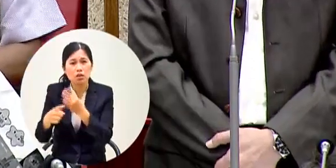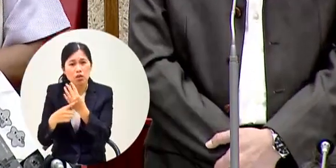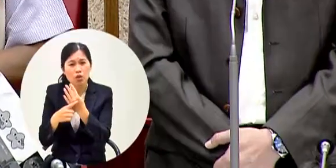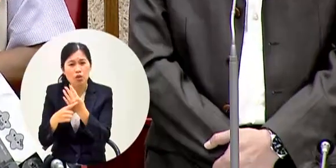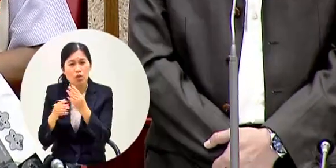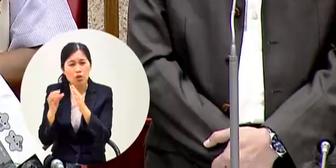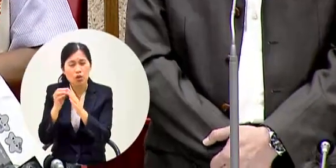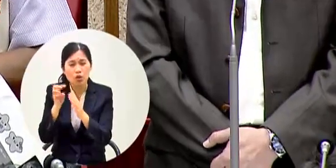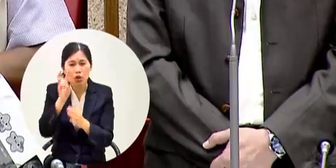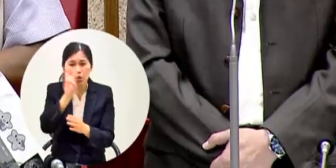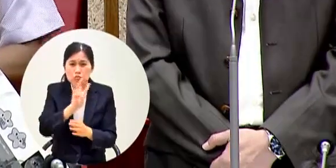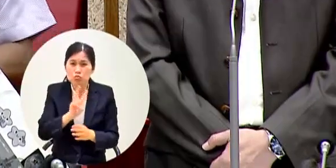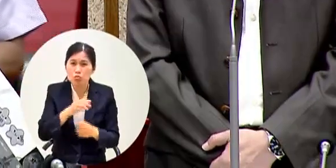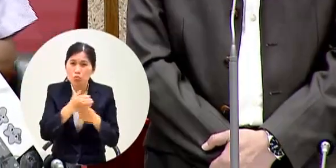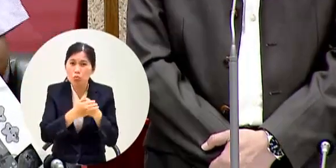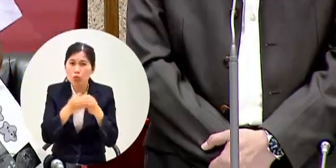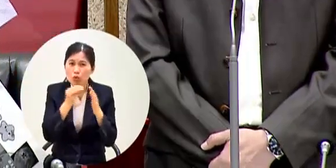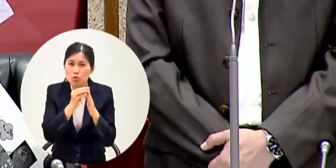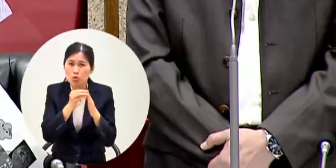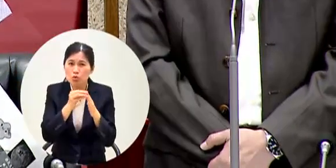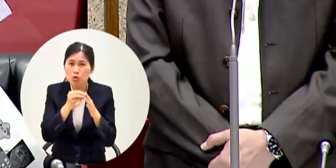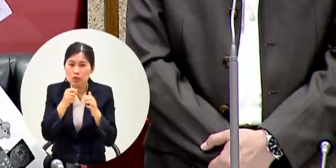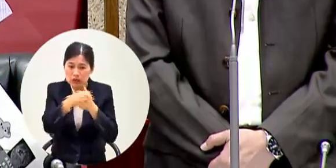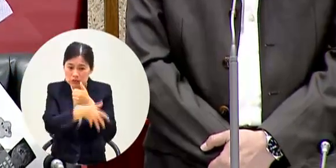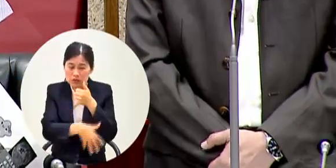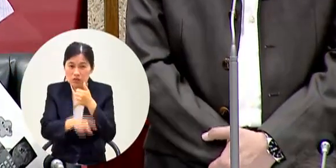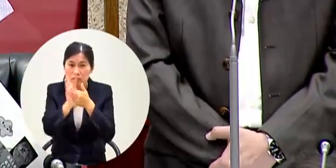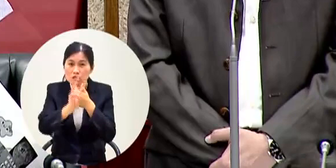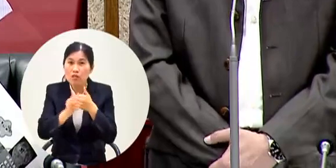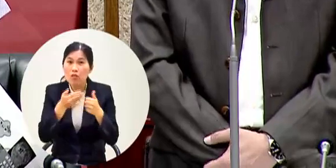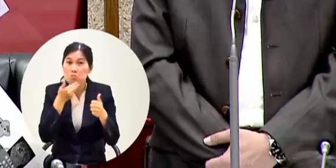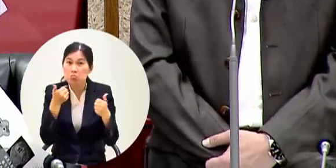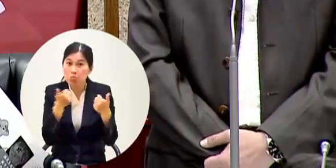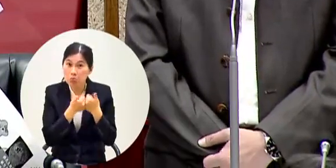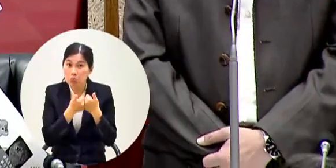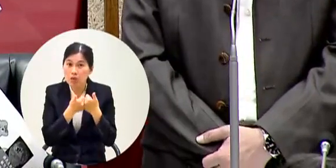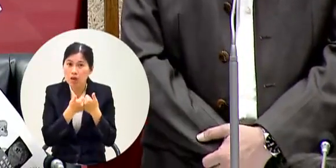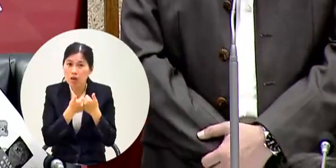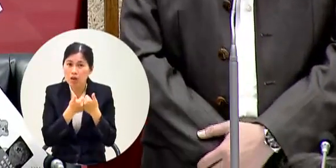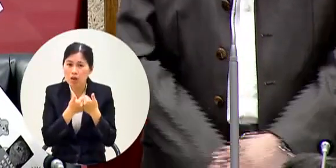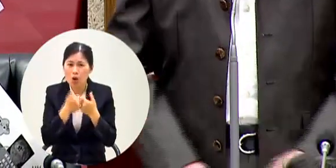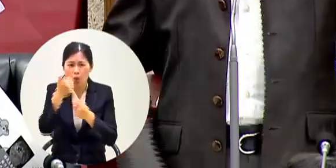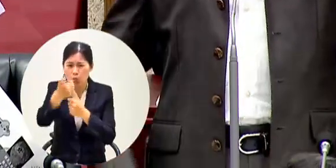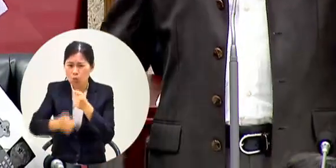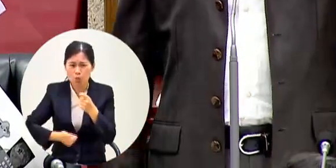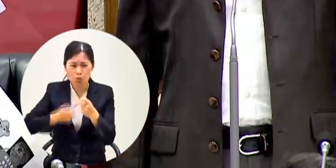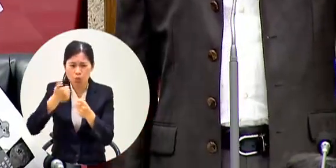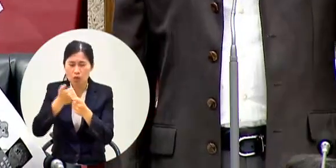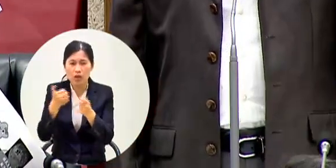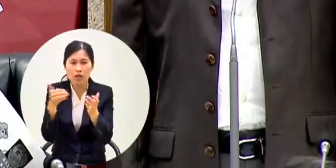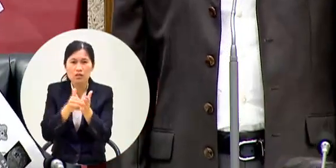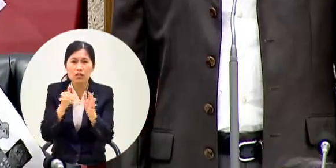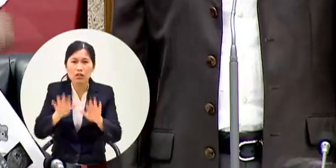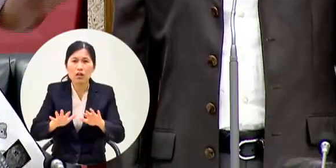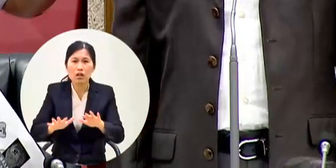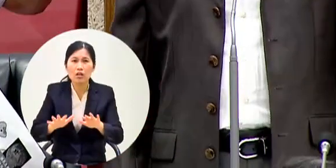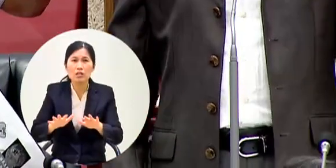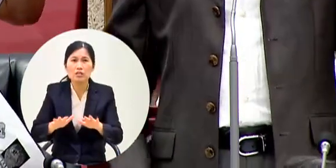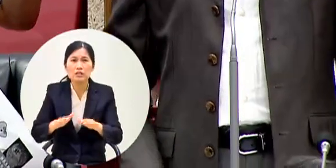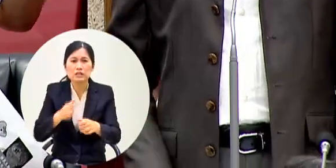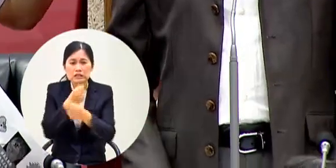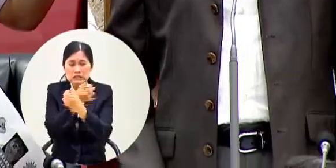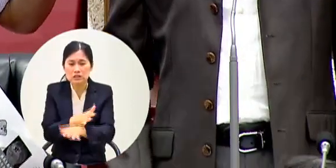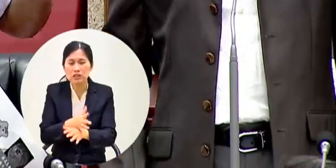他们居住环境的农业灌溉，相关单位，那你是农业局、水保